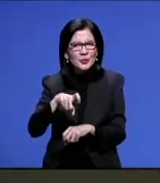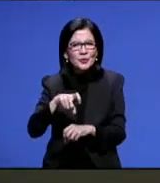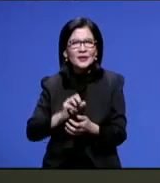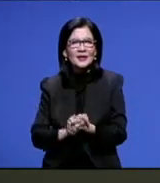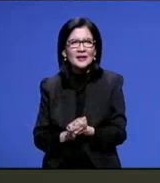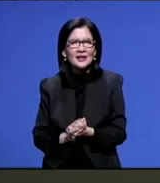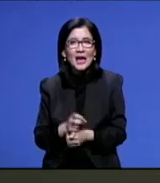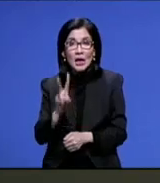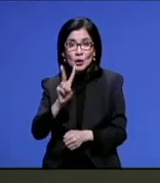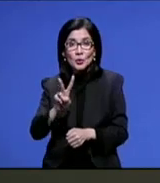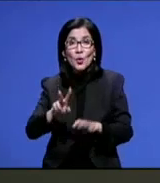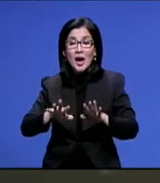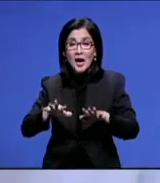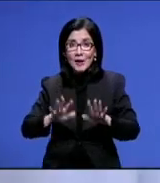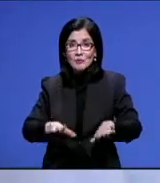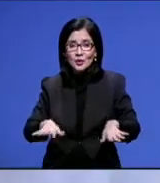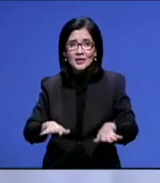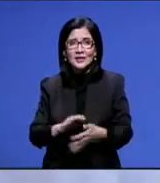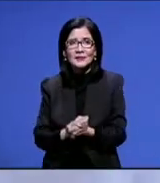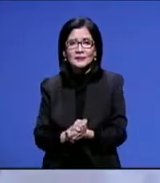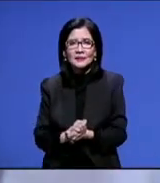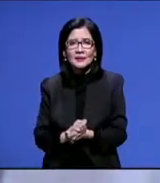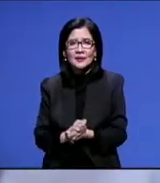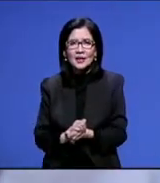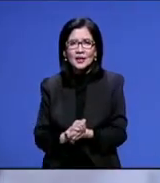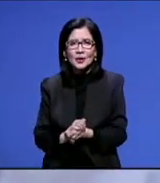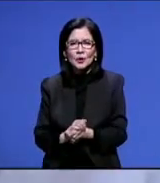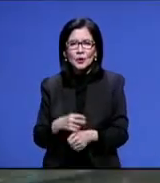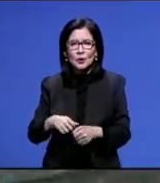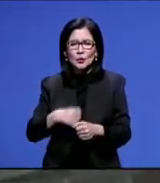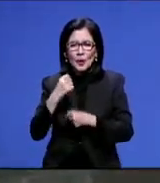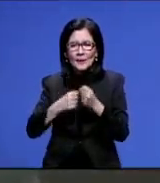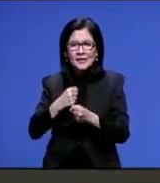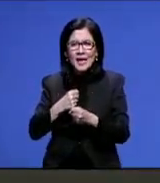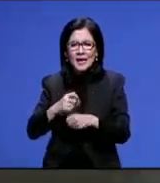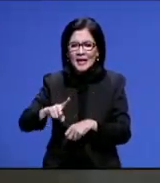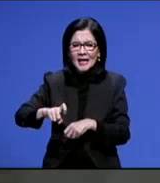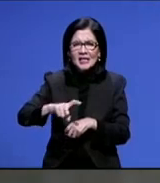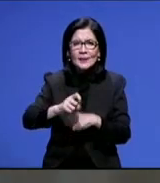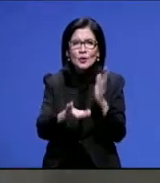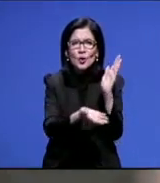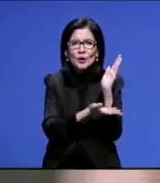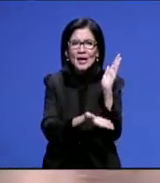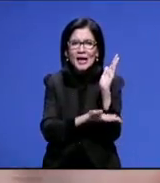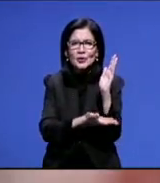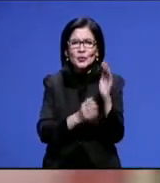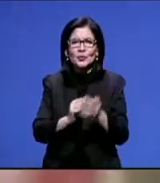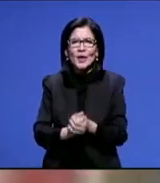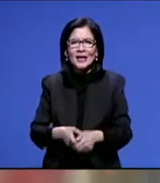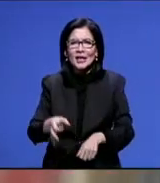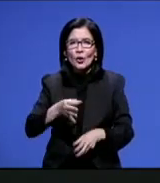Fitri dan Nadia Hairusifa lalu berburu semut kayu yang hidup di taman sekolah Jalan Cikditiro